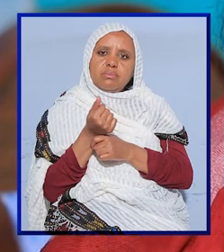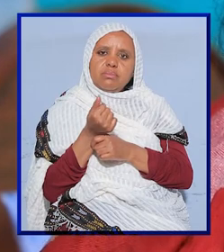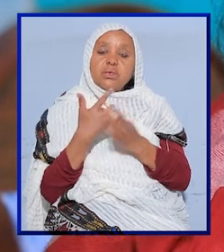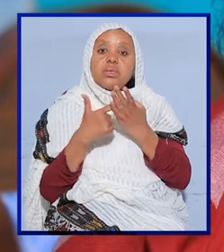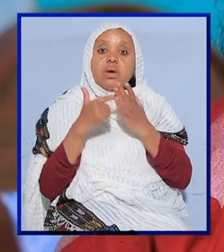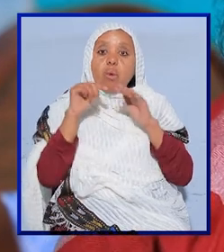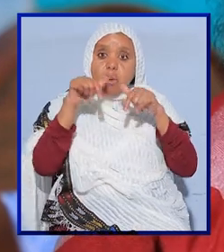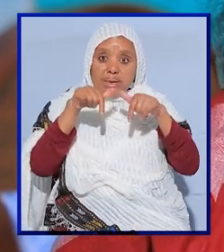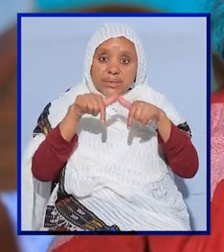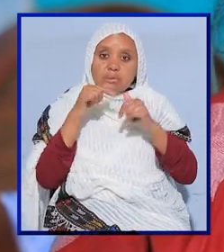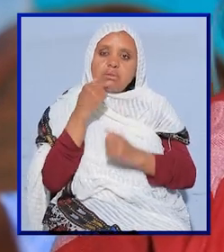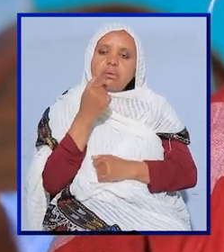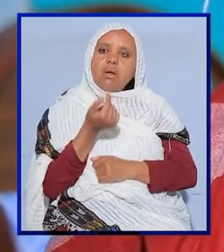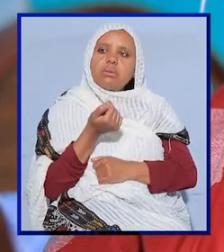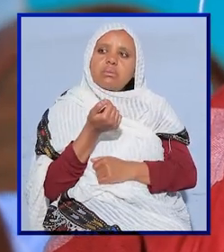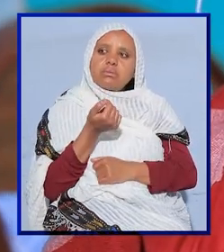እንደዚህ ጎንበስ ካልኩኝ